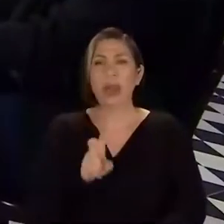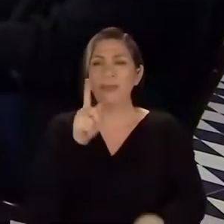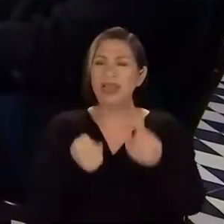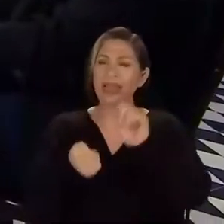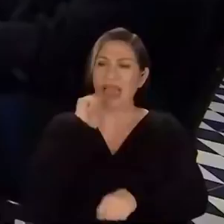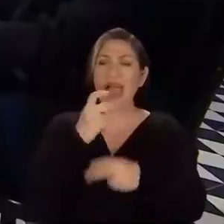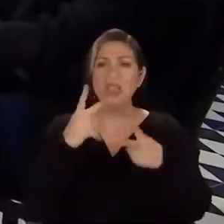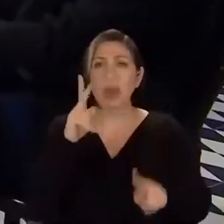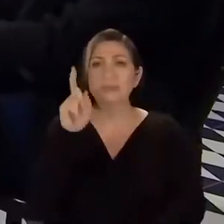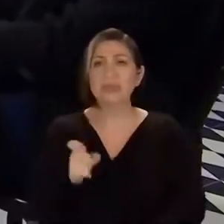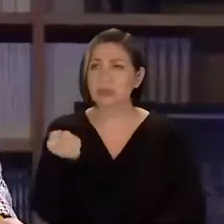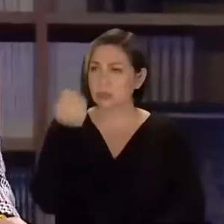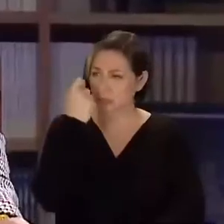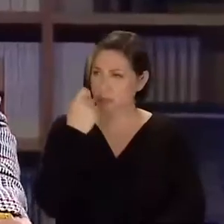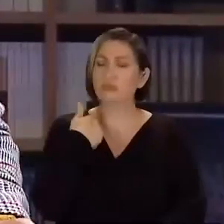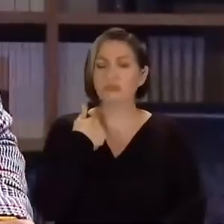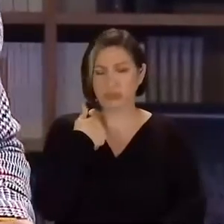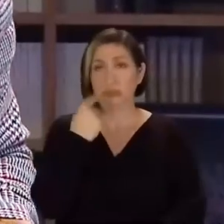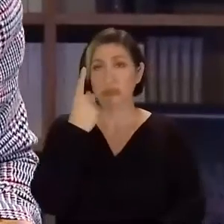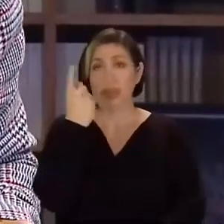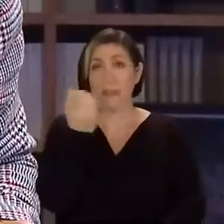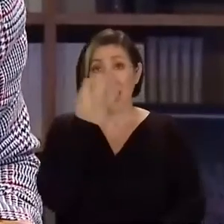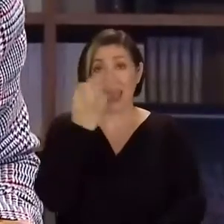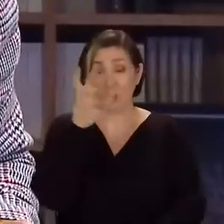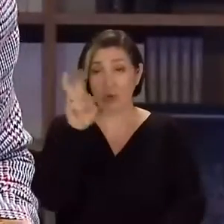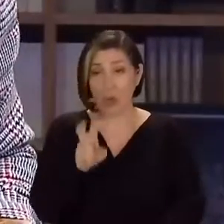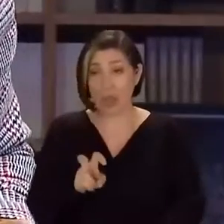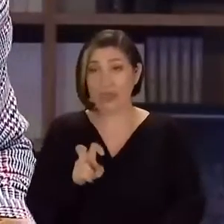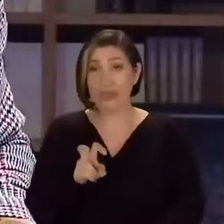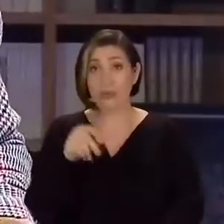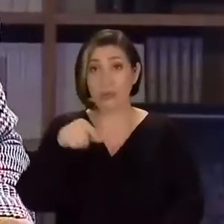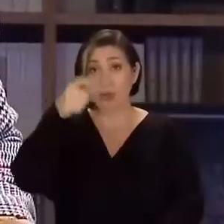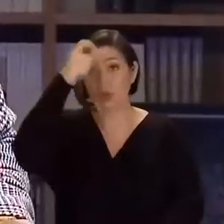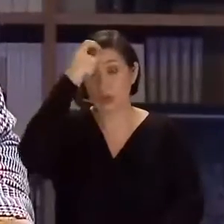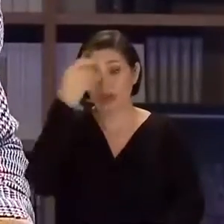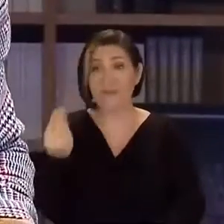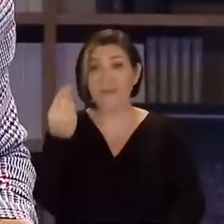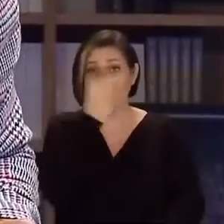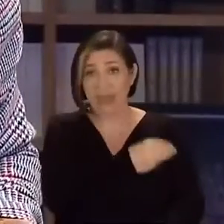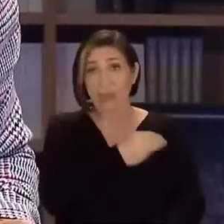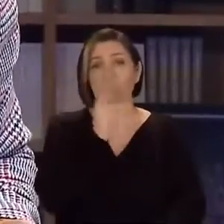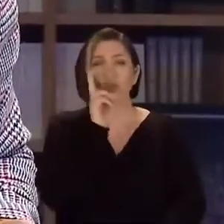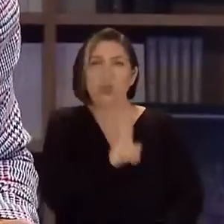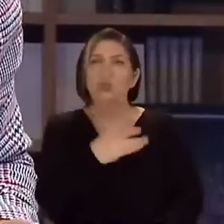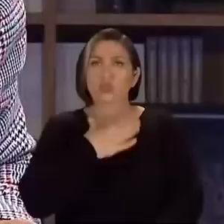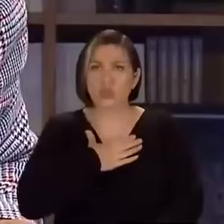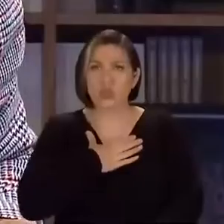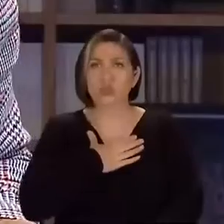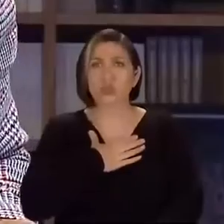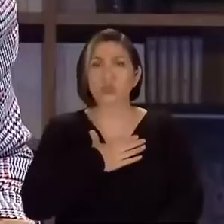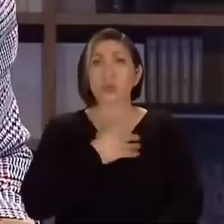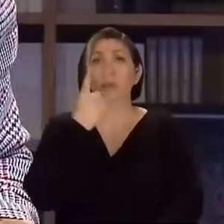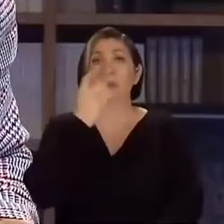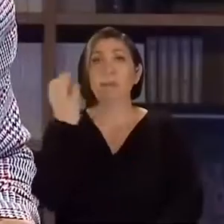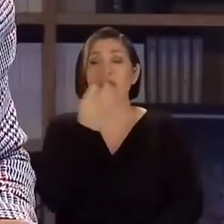bir kredi açar mısın dediniz. 1 milyar dolar civarı kredilerin bugün ülkemizde verildiğini Tabii. Görüyoruz.